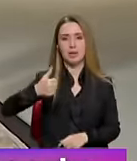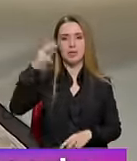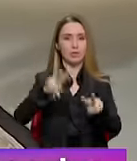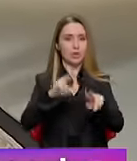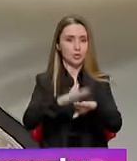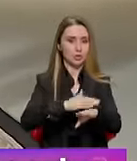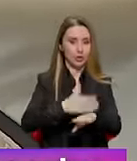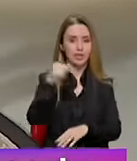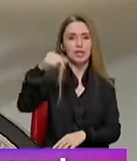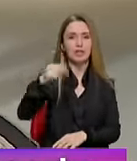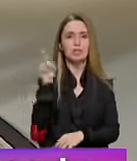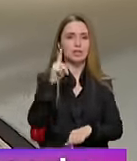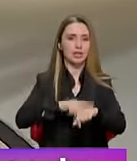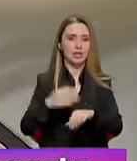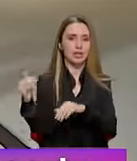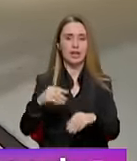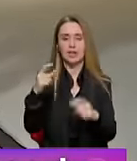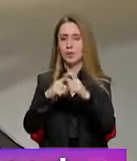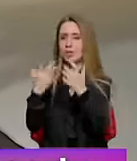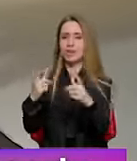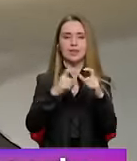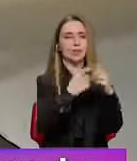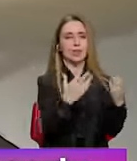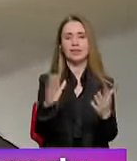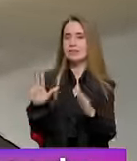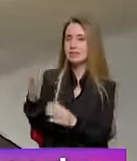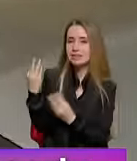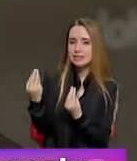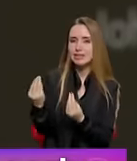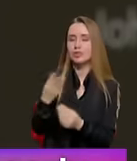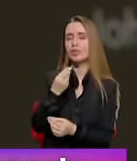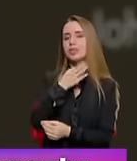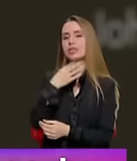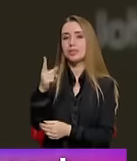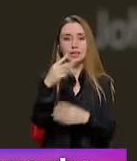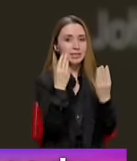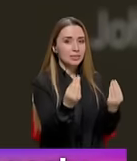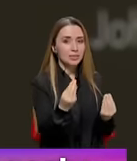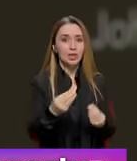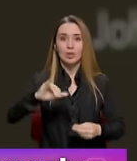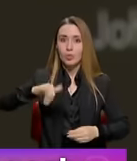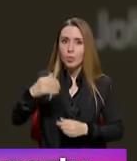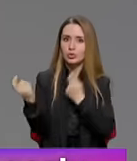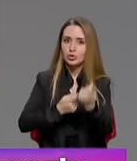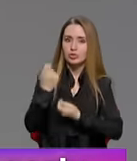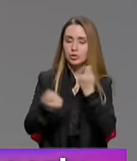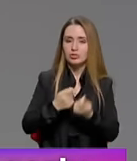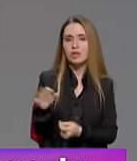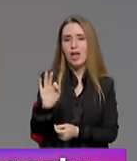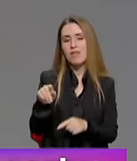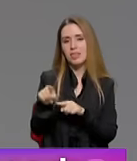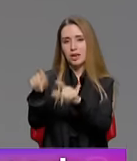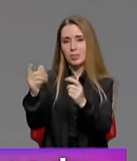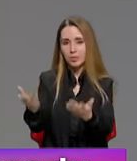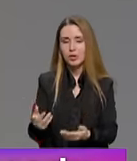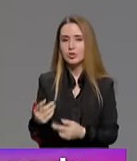sayın Mansur Yavaş şu anda çalar saatte Günaydın efendim günaydın Nasılsınız Çok teşekkürler siz nasılsın yoğunsunuz Biliyoruz zaten hani takipteyiz